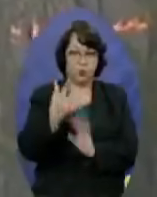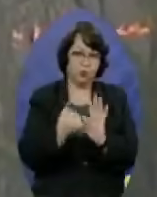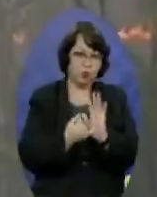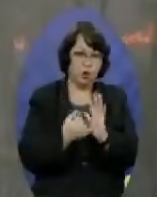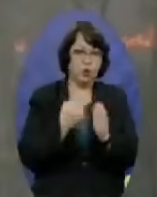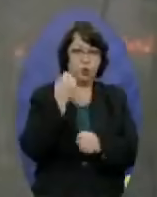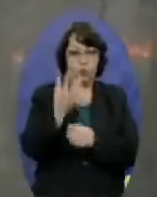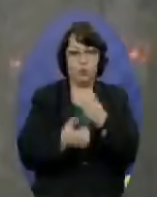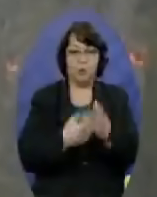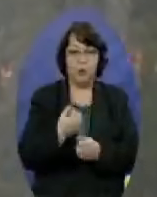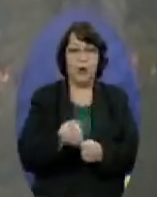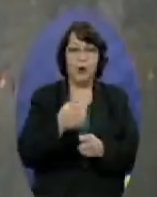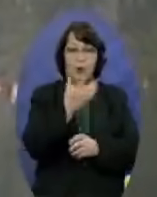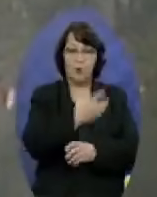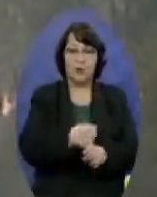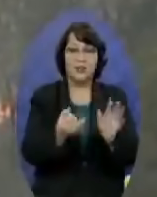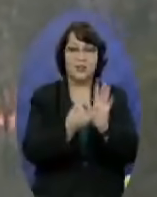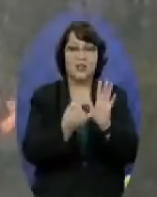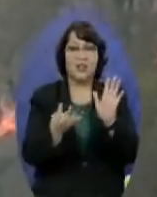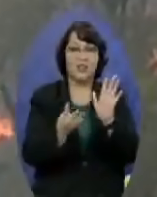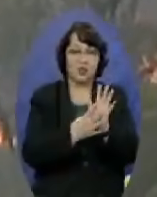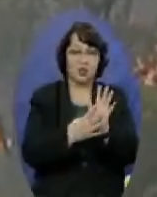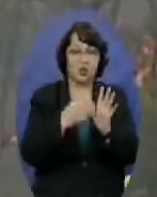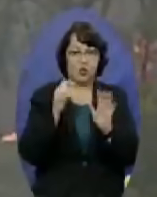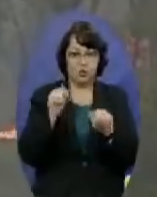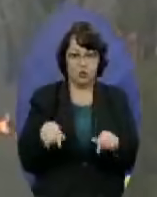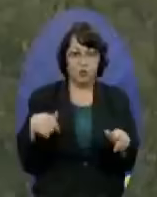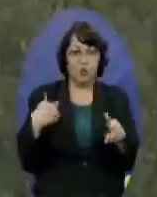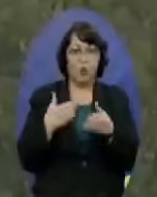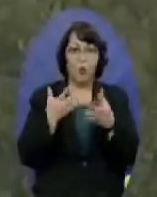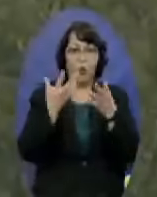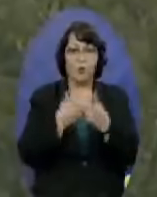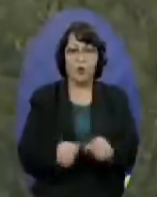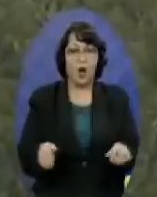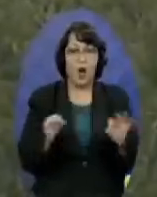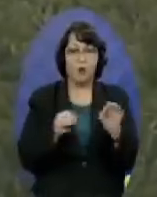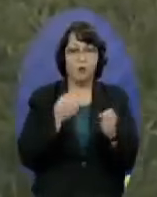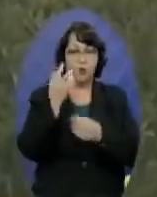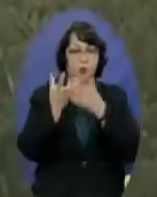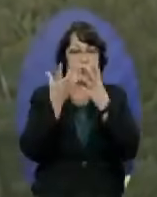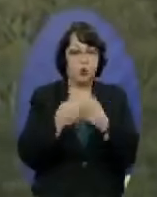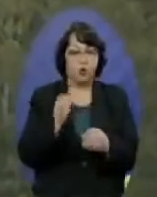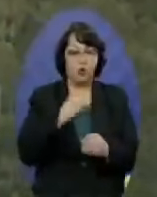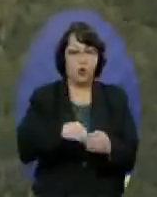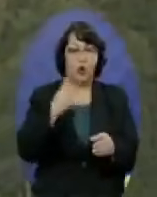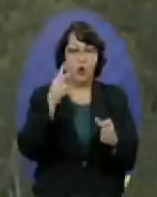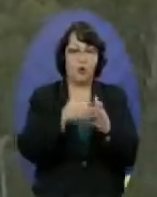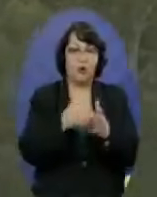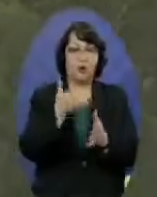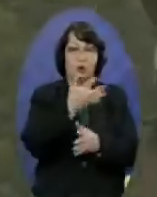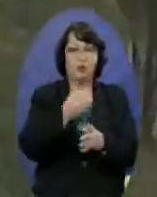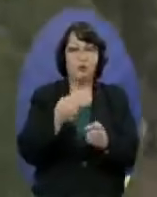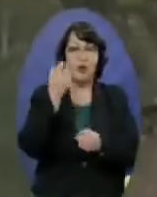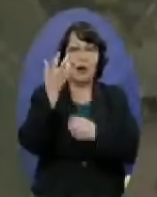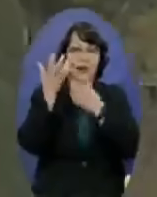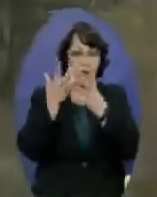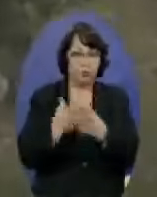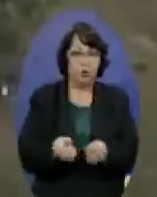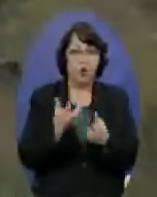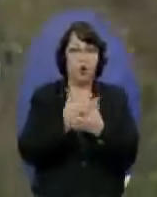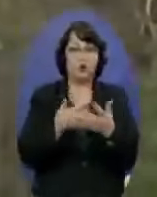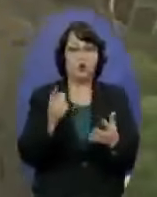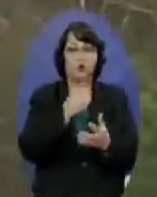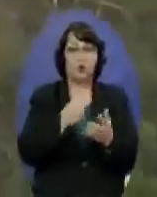бүртгэгдснээс 69-ыг нь одоогоор унтраа чадаагүй байгаа юм байна. За төмрийг унтраах ажилд 2500 гал сөнөгч олон зүүн тусгай